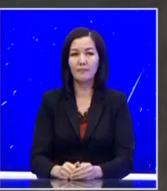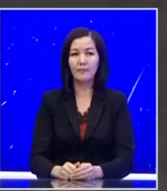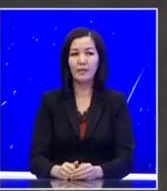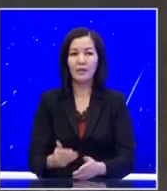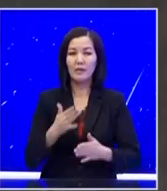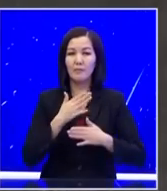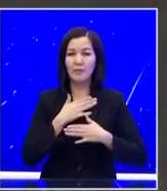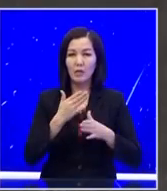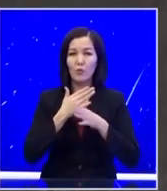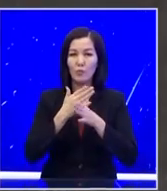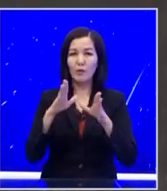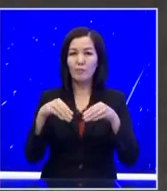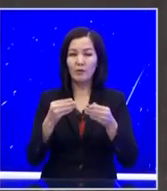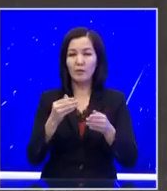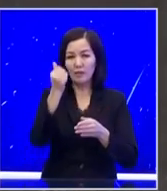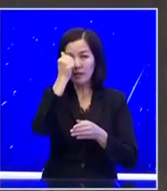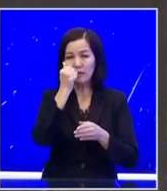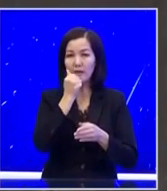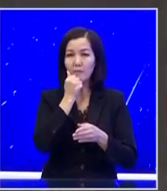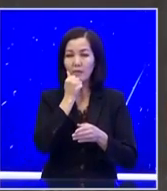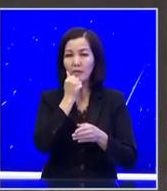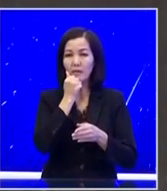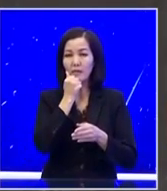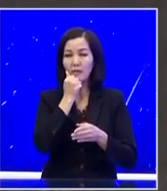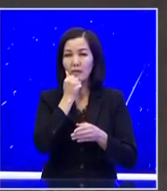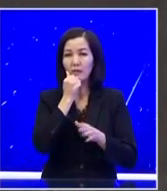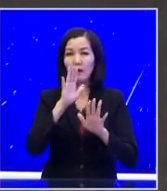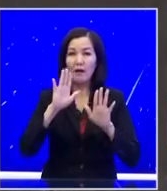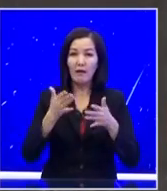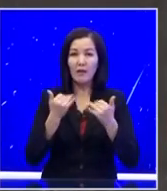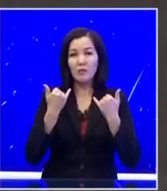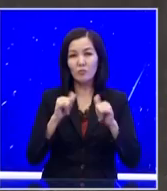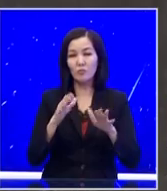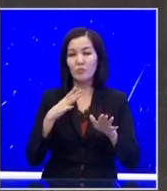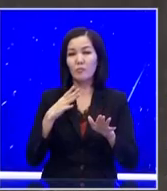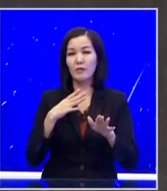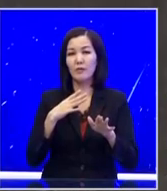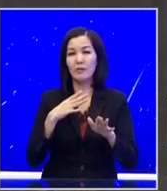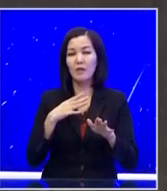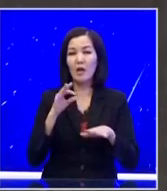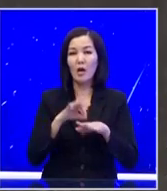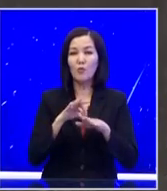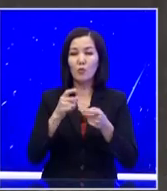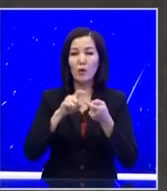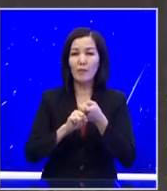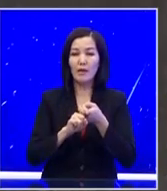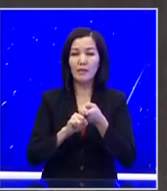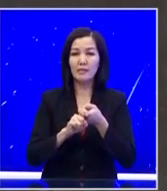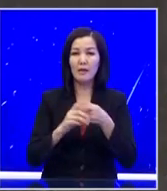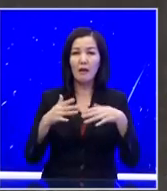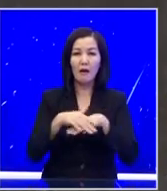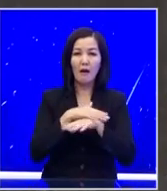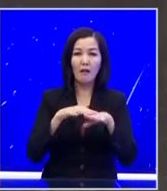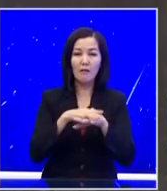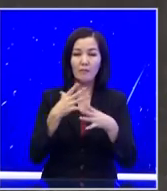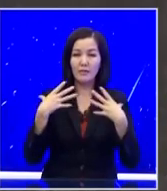енді көмектесіп келіп жатқан екенсіздер, рахмет сіздерге. Күтпедік, тосын сый болды енді. Мына індетке байланысты енді осы халқымыз аман